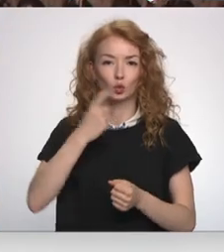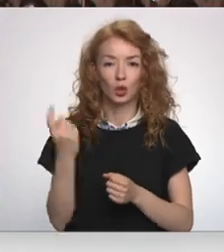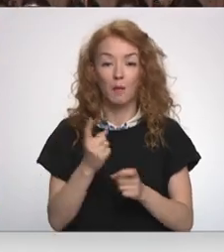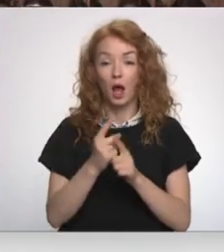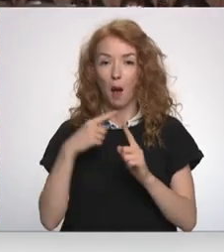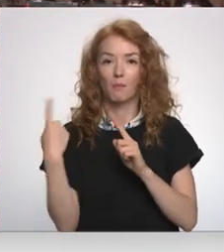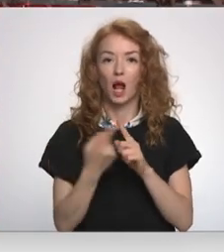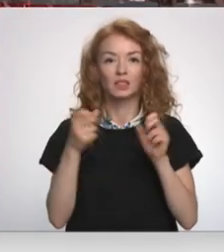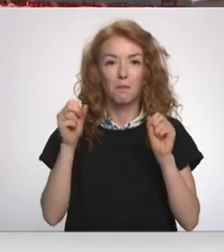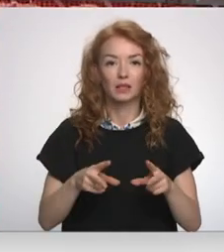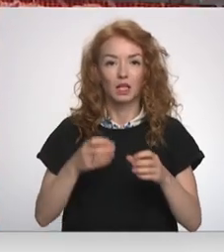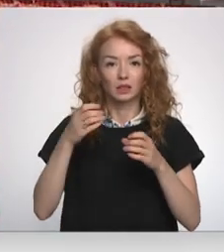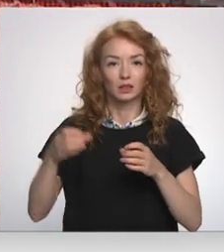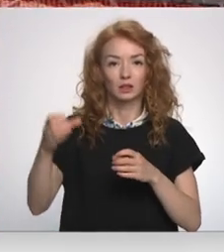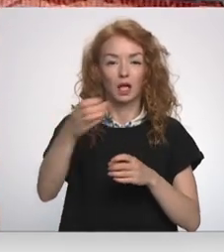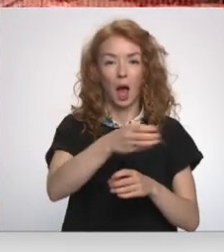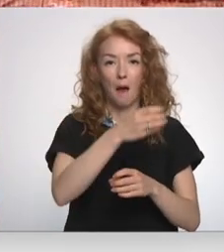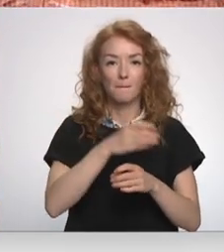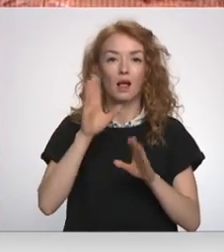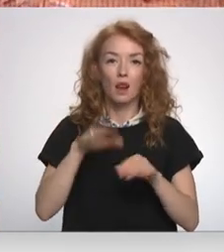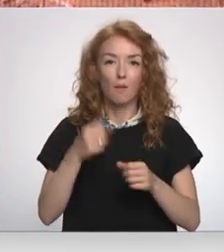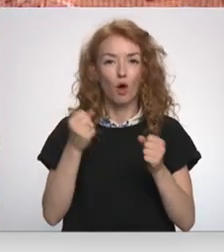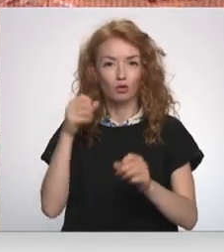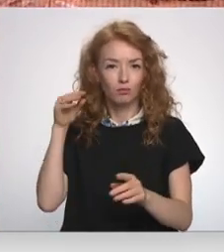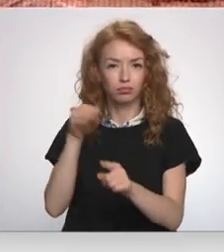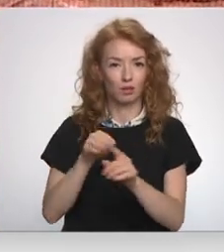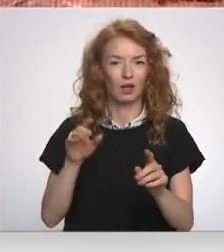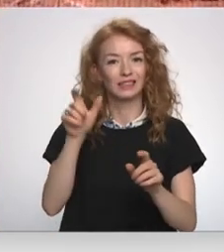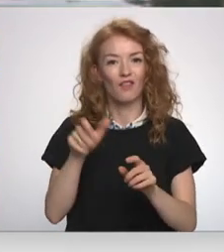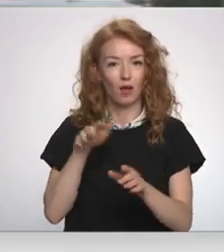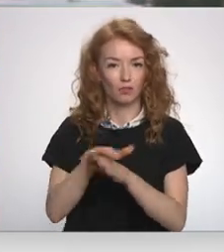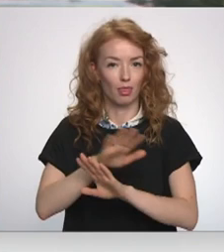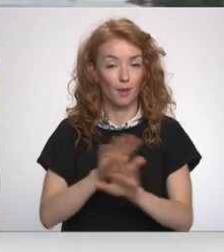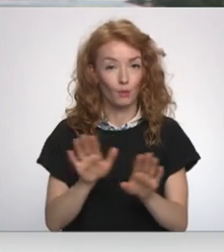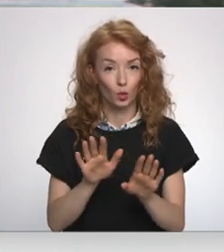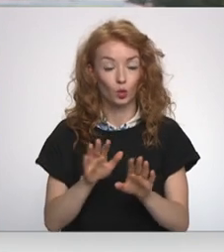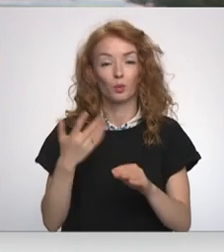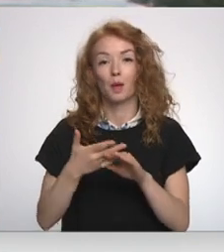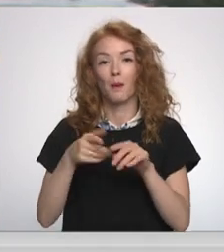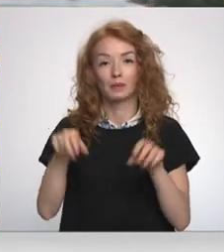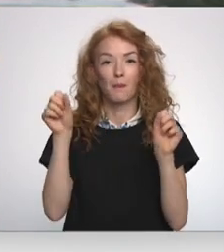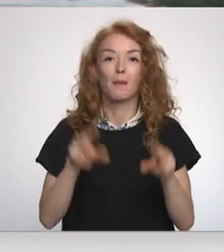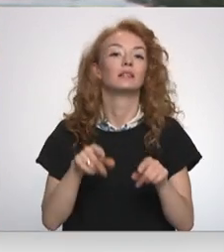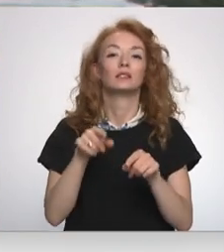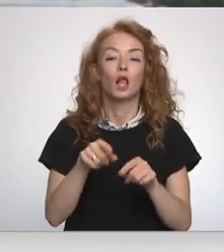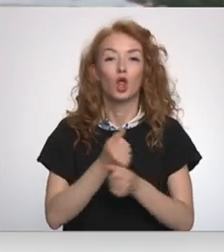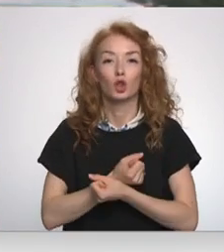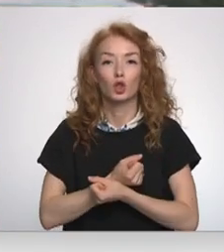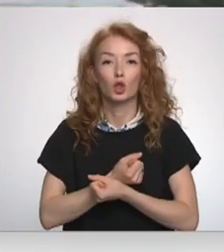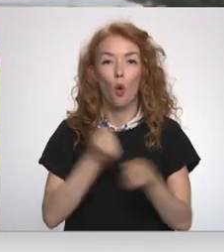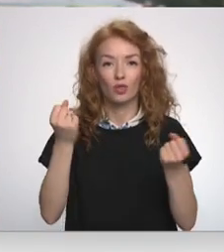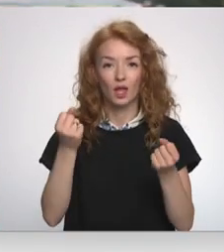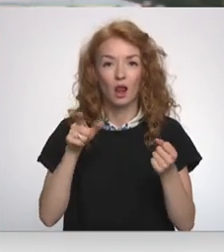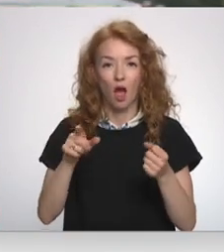stabi, kuriem jāaptur mašīnas no iebraukšanas cilvēku pūlī. Tur ir teiksim, noteikts teiksim, trotilu daudzums, kas ir jāiztur katrai